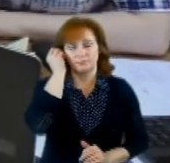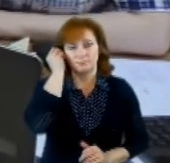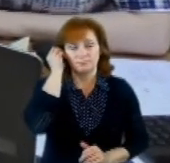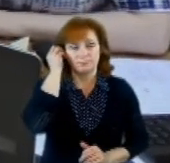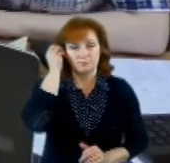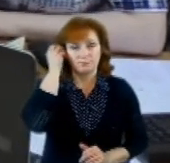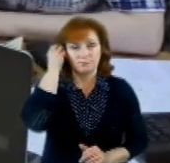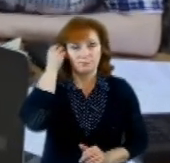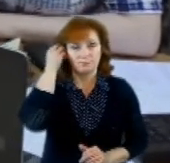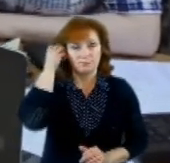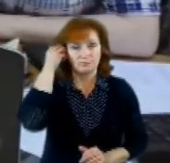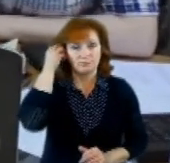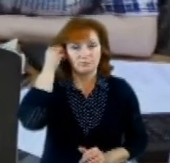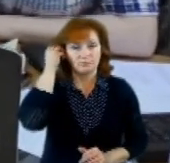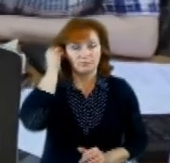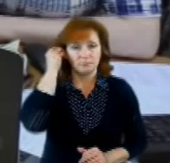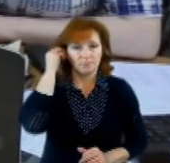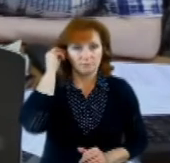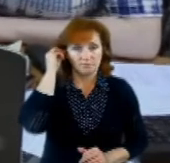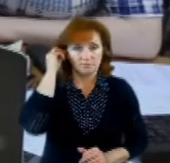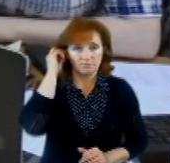сьогодні у нас 8.